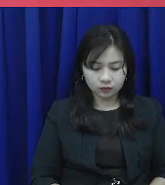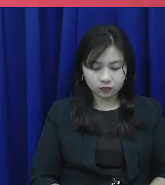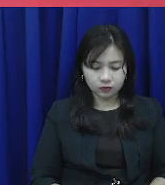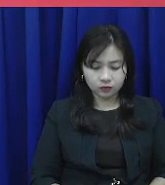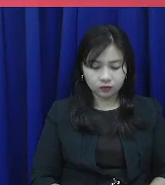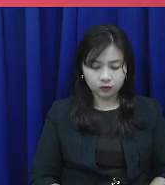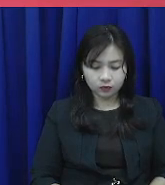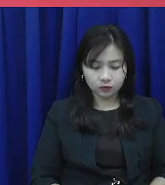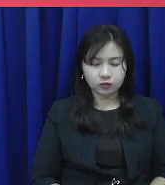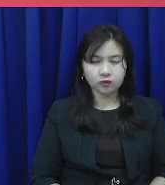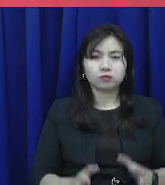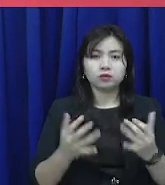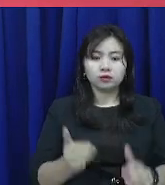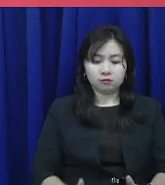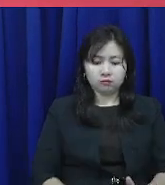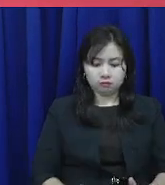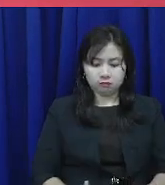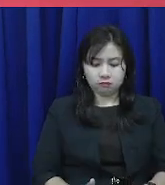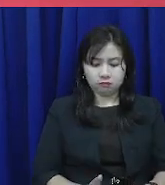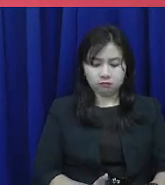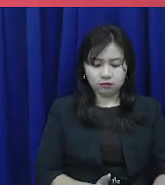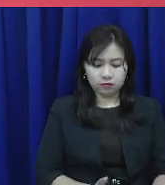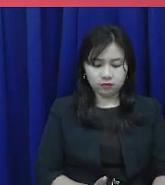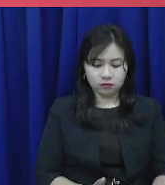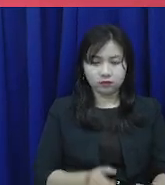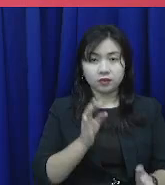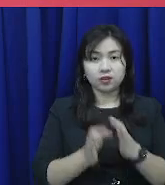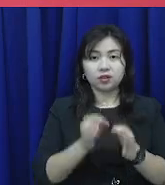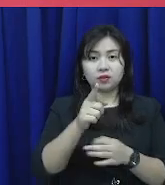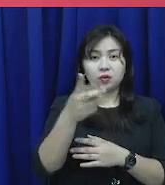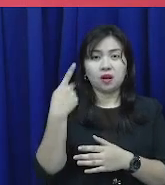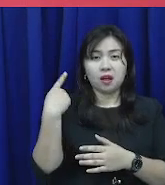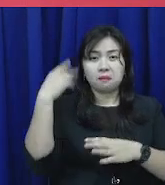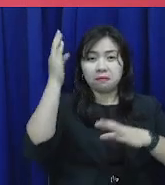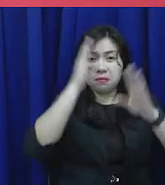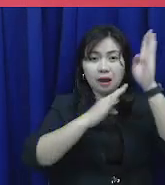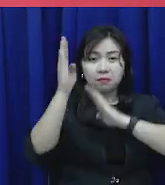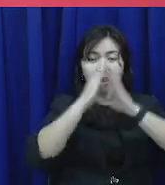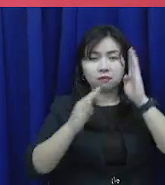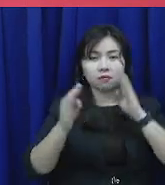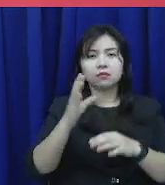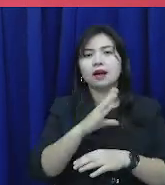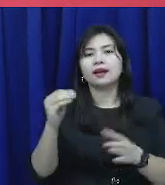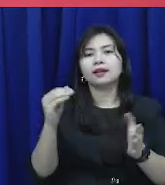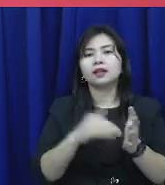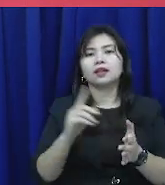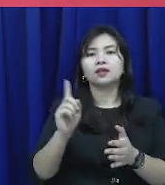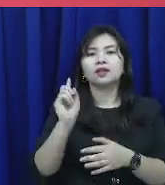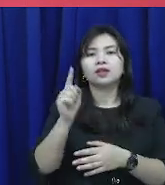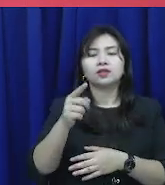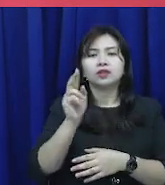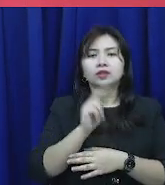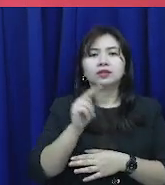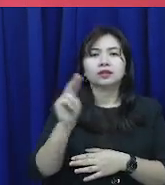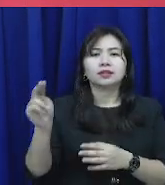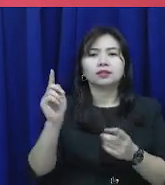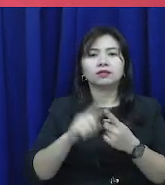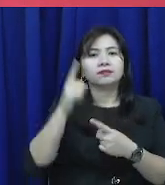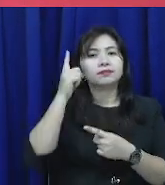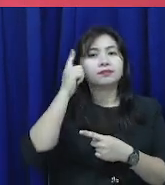may Gan May ganon kayong mga iniisip may mga ganon kayong problema Alam niyo pong kailangan nating pagtuunan ng pansin